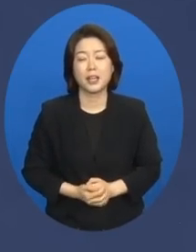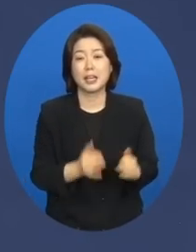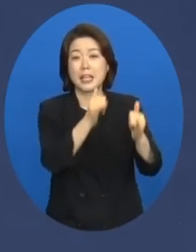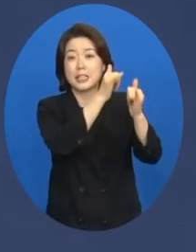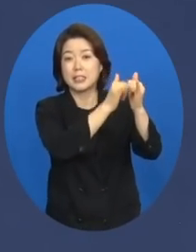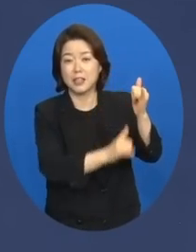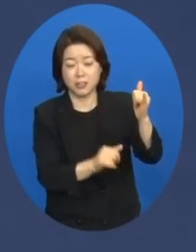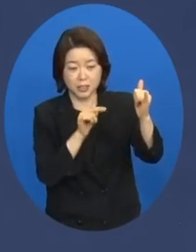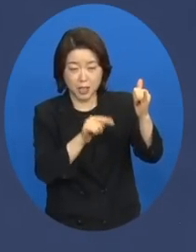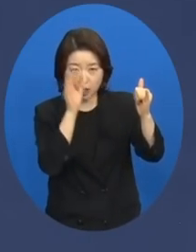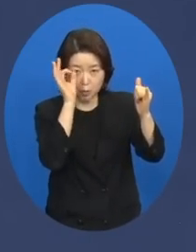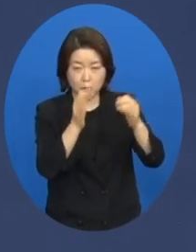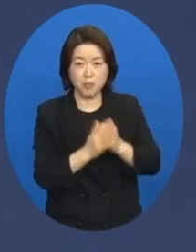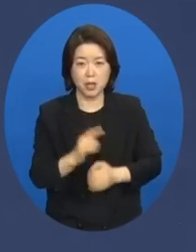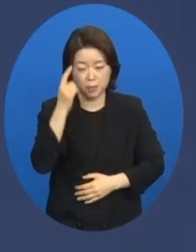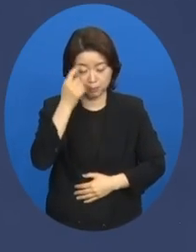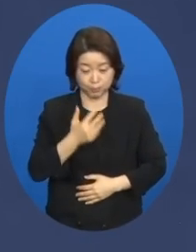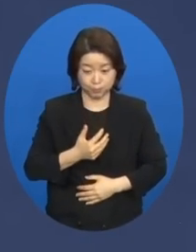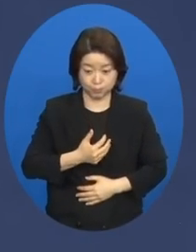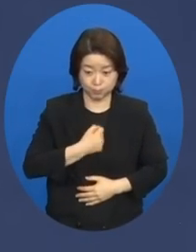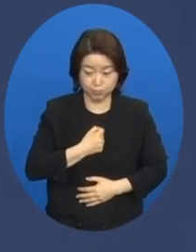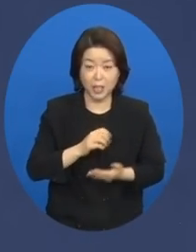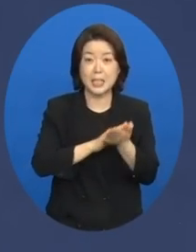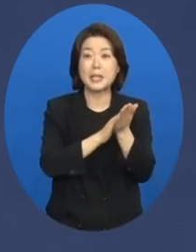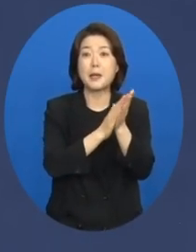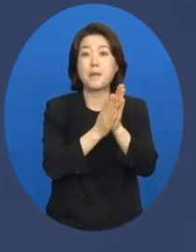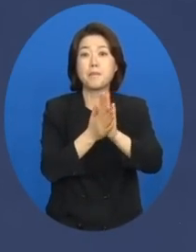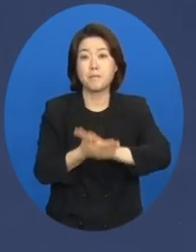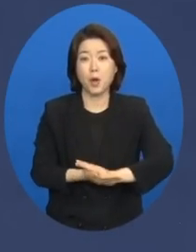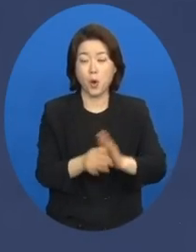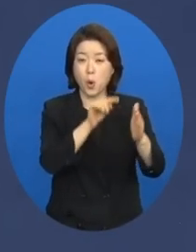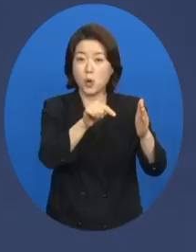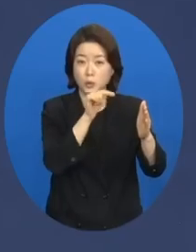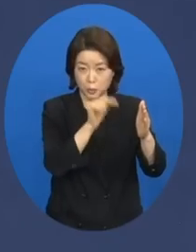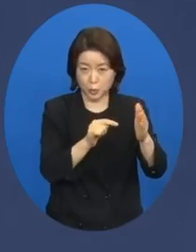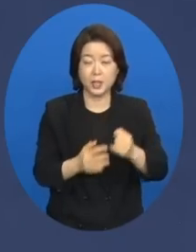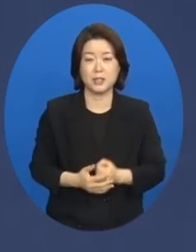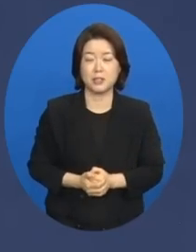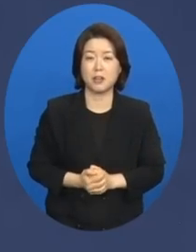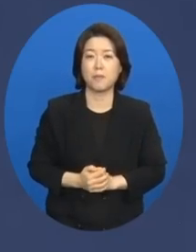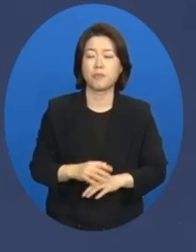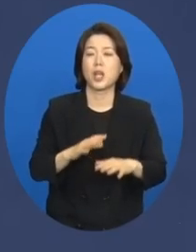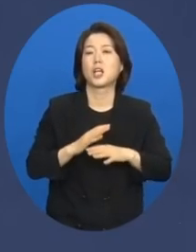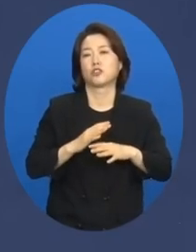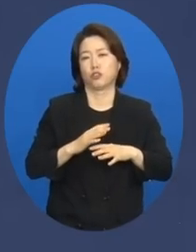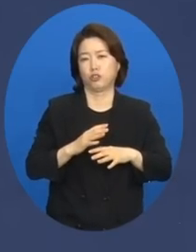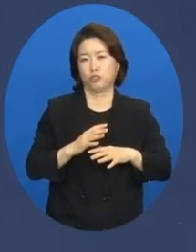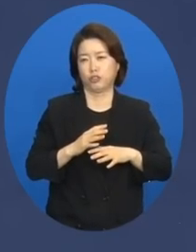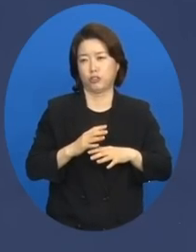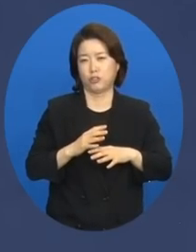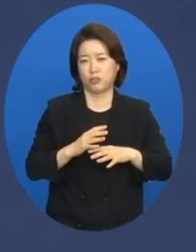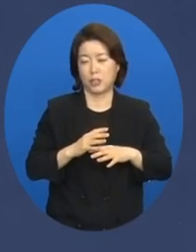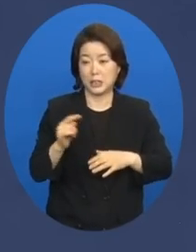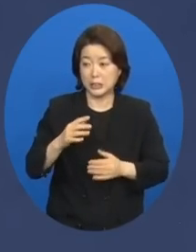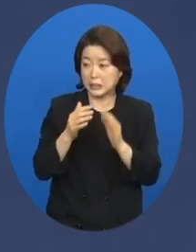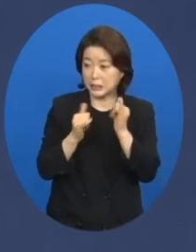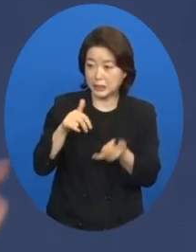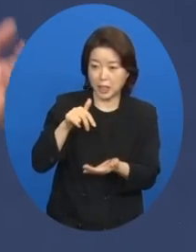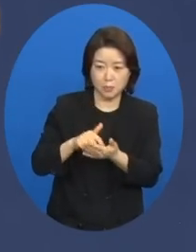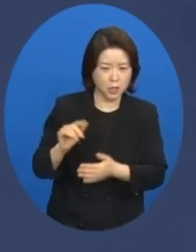그냥 큰 충격적인 이 변화의 변곡점에서 그 두려워 떠는 인간으로는 도저히 감당할 수